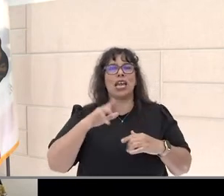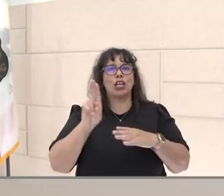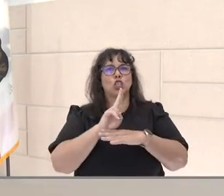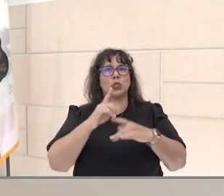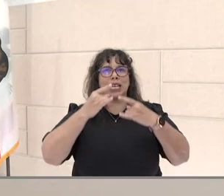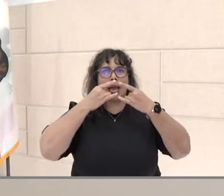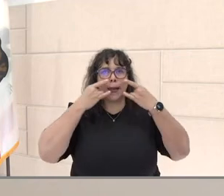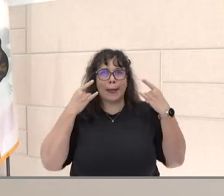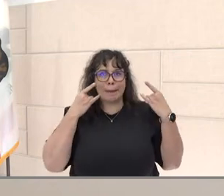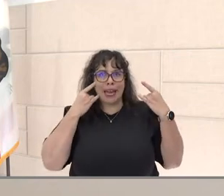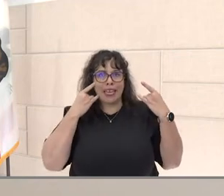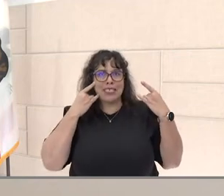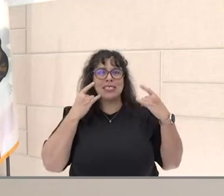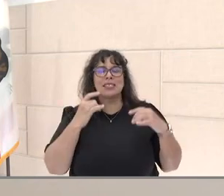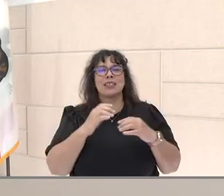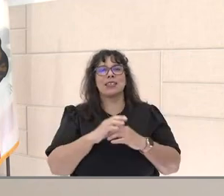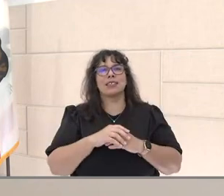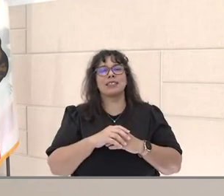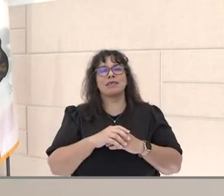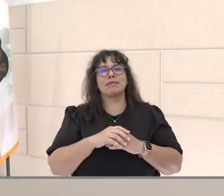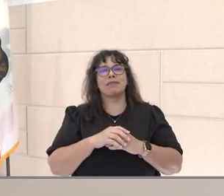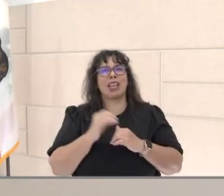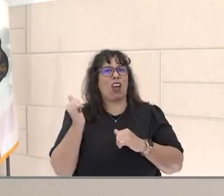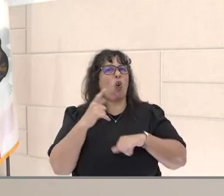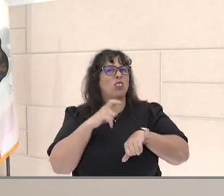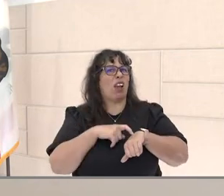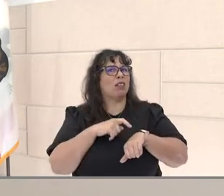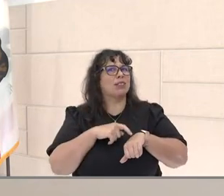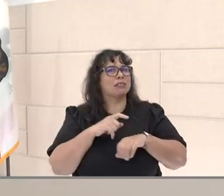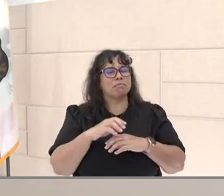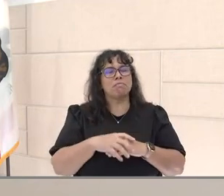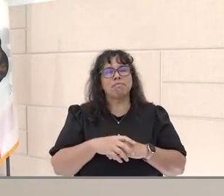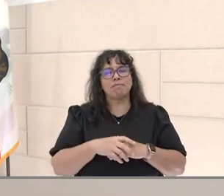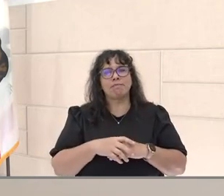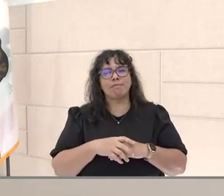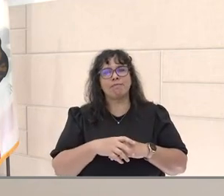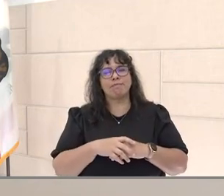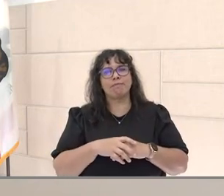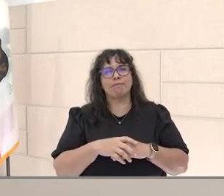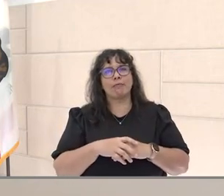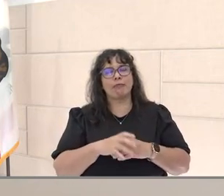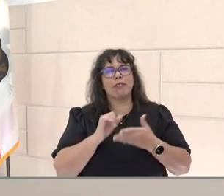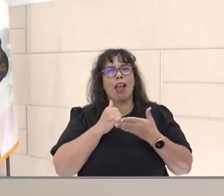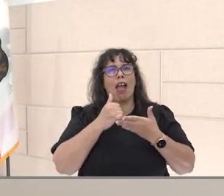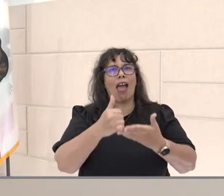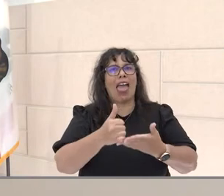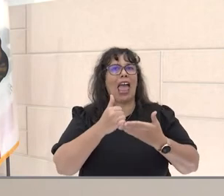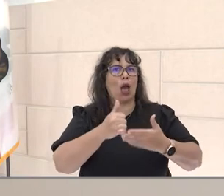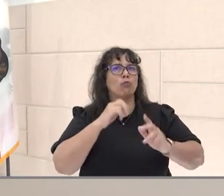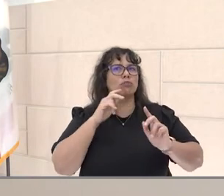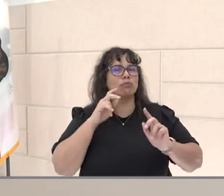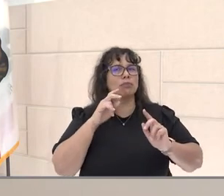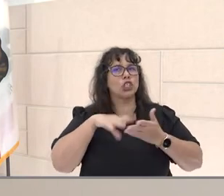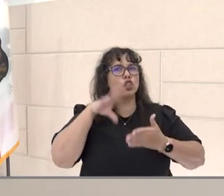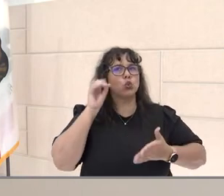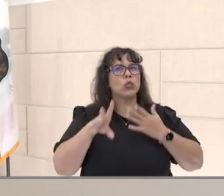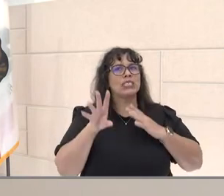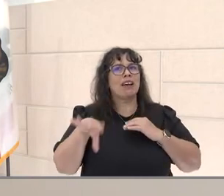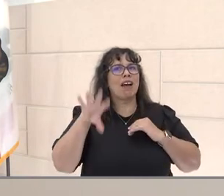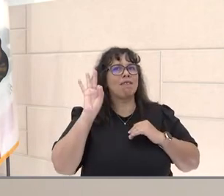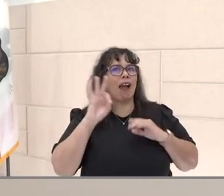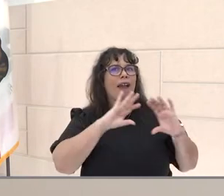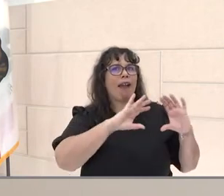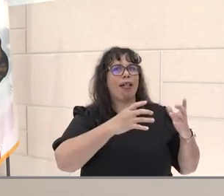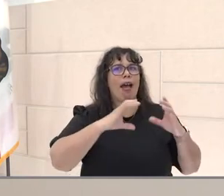យើងហើយពួកគេធ្វើការរំលឹកតាមដានមើលដើម្បីឲ្យយើងមានគម្រប់មុខពាក់ពួកគេជួយបង្ហាញអំពី